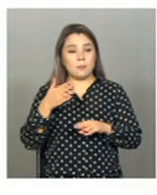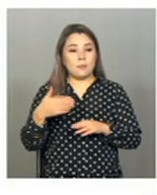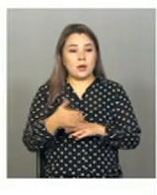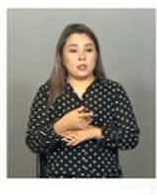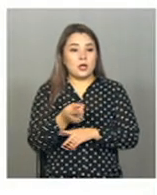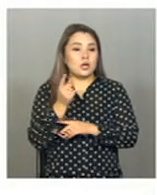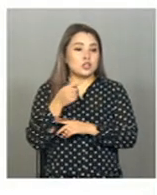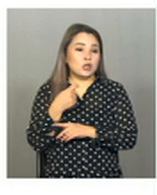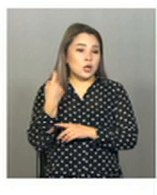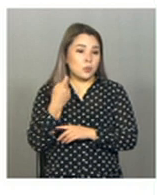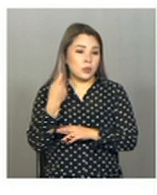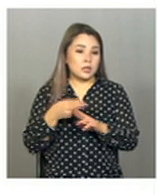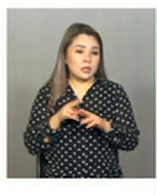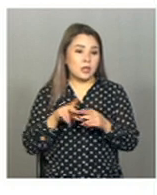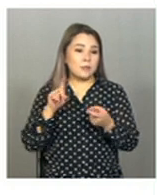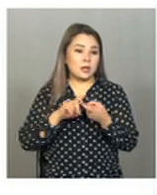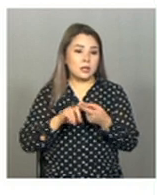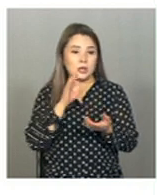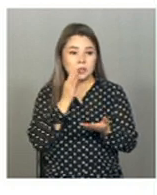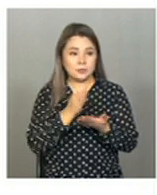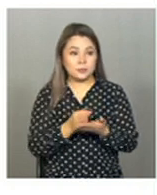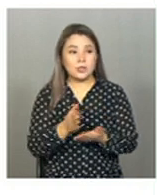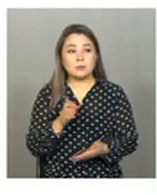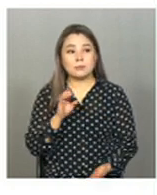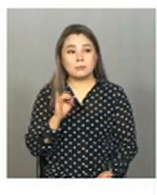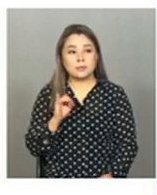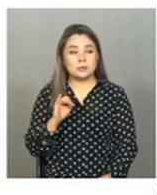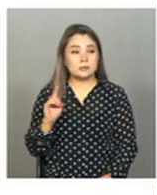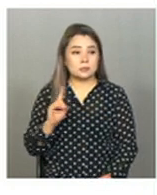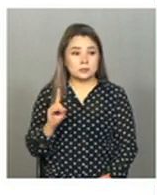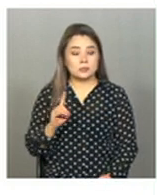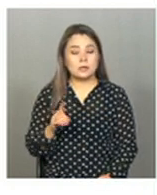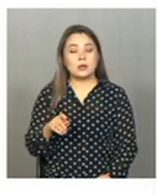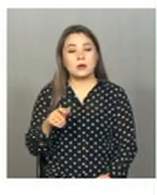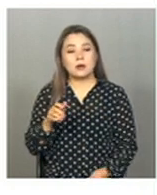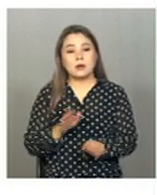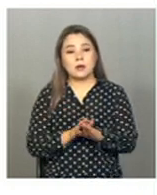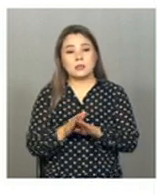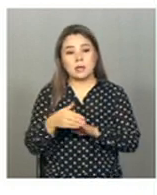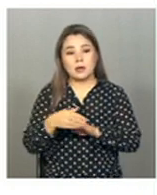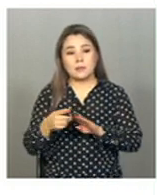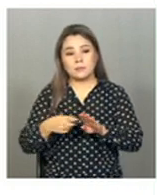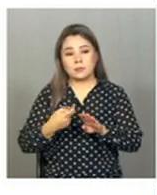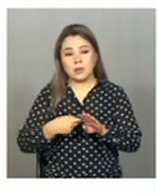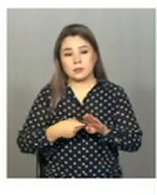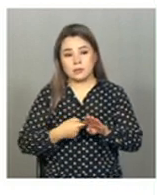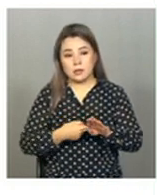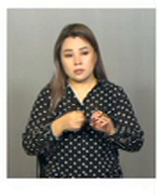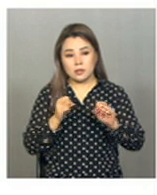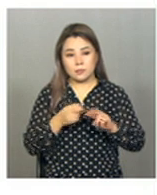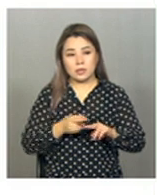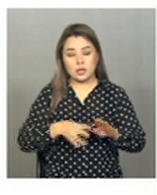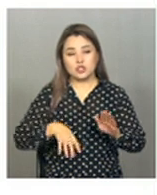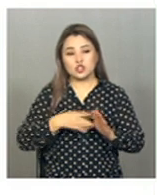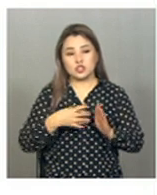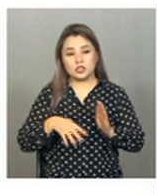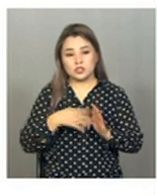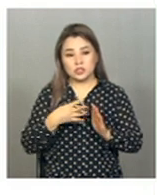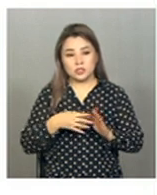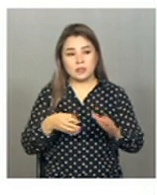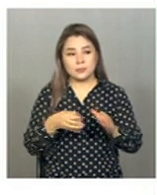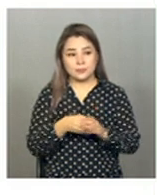шаруашылығына байланысты. Біз, аяқ киім тігетін құрал, тігіншілік саласы.